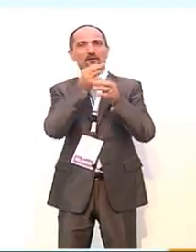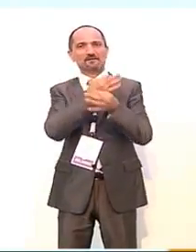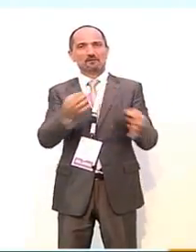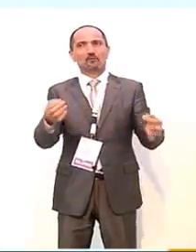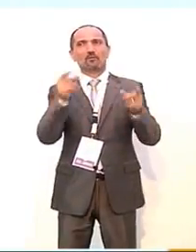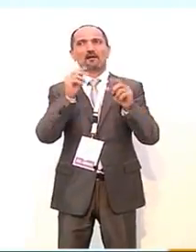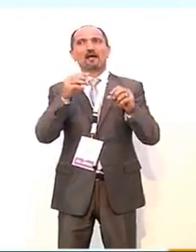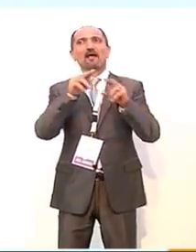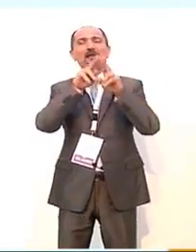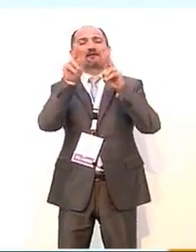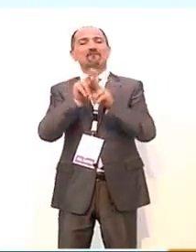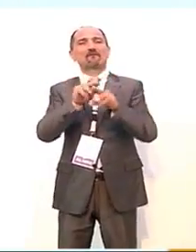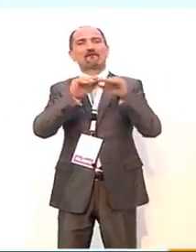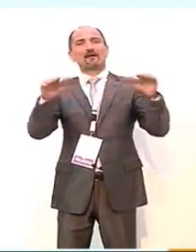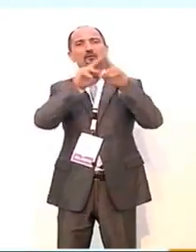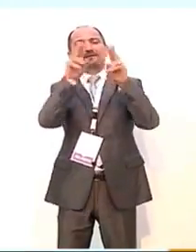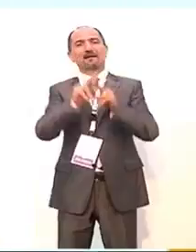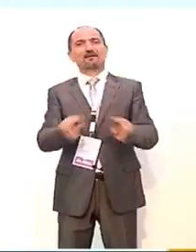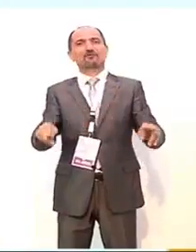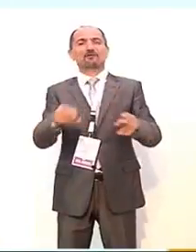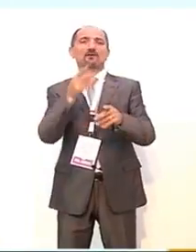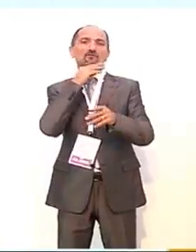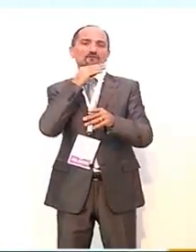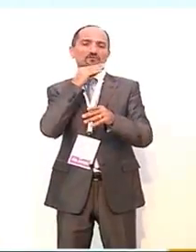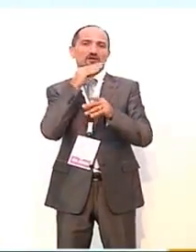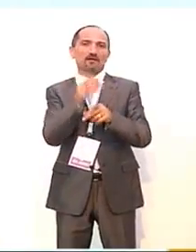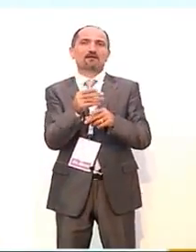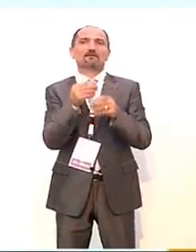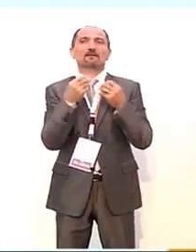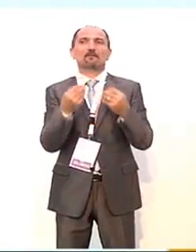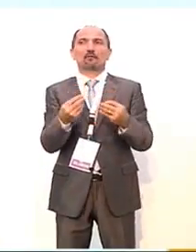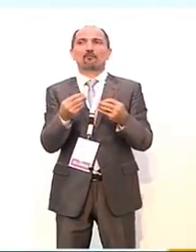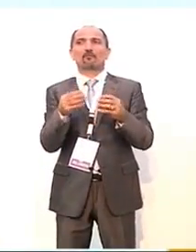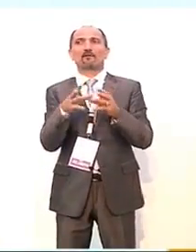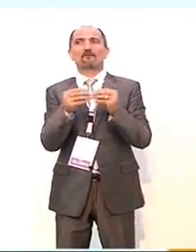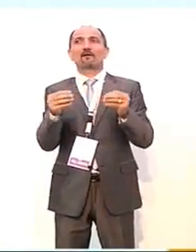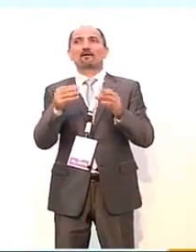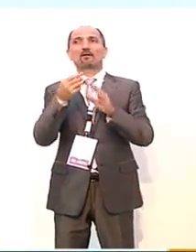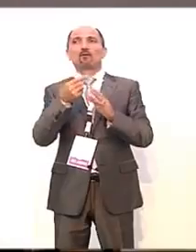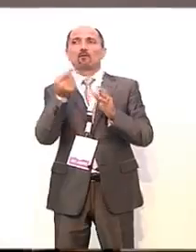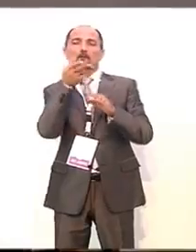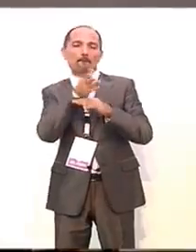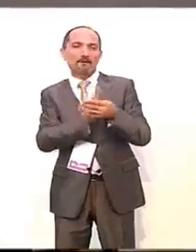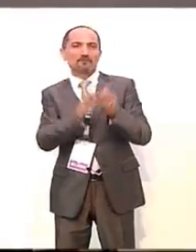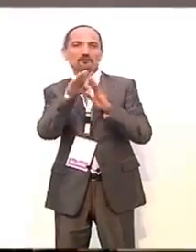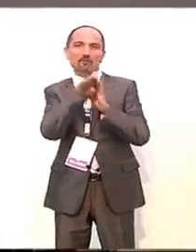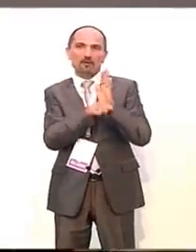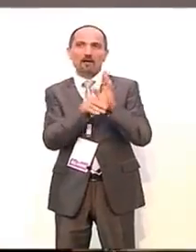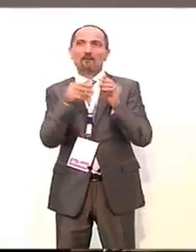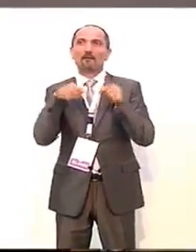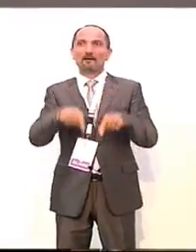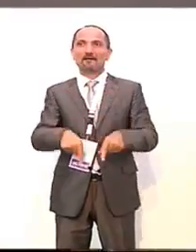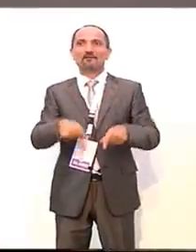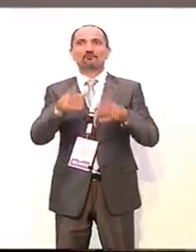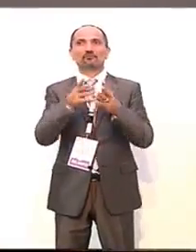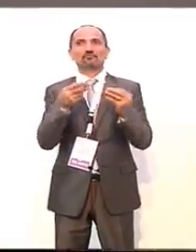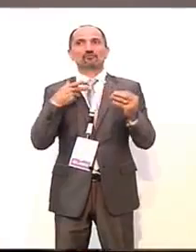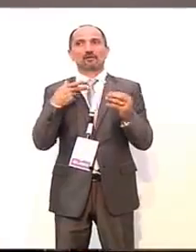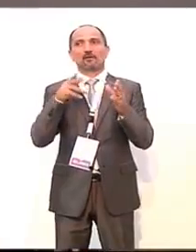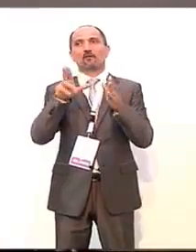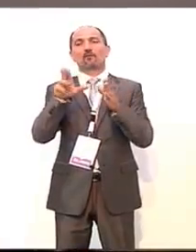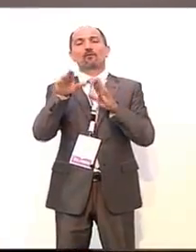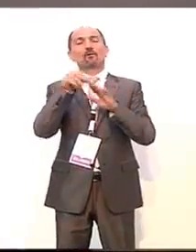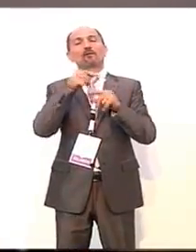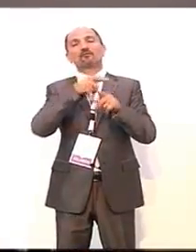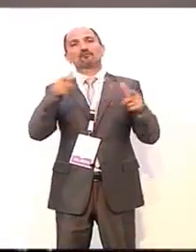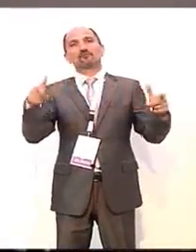rilanciata a livello internazionale. Ebbene, basterebbe per fare un pezzo di programma, eppure siamo in un tempo in cui non basta fare